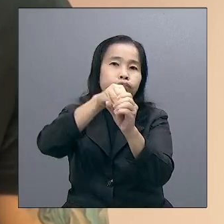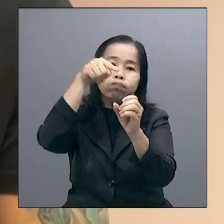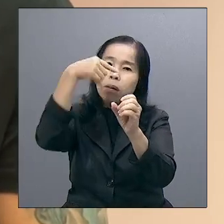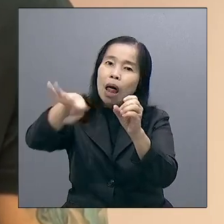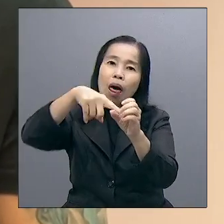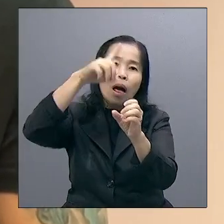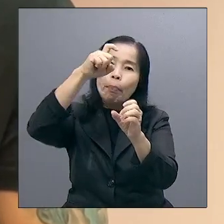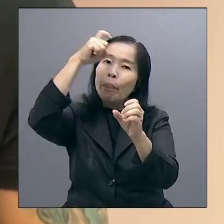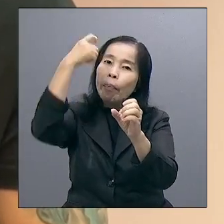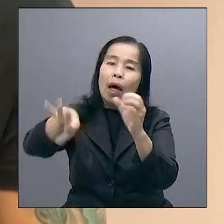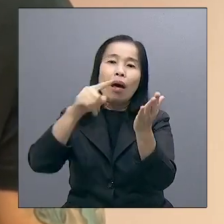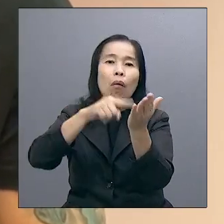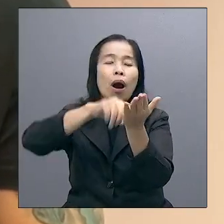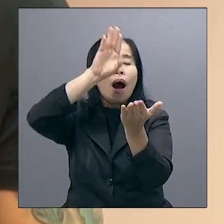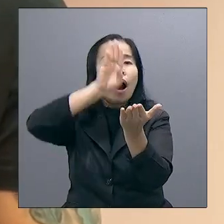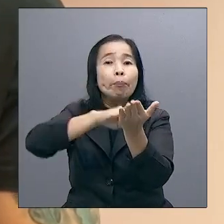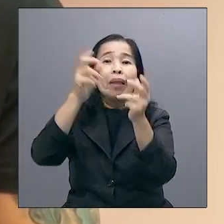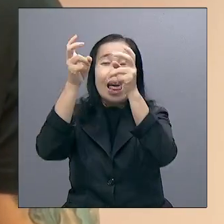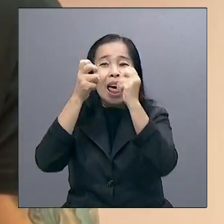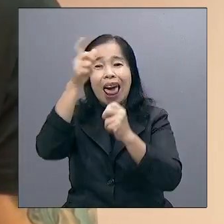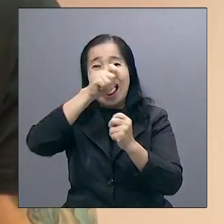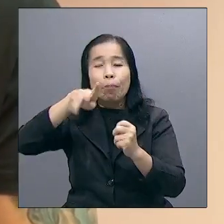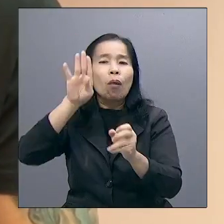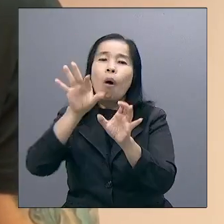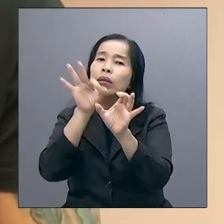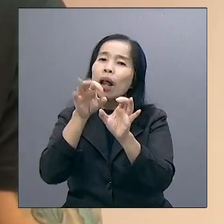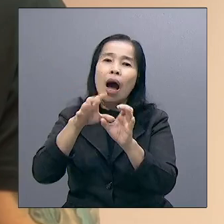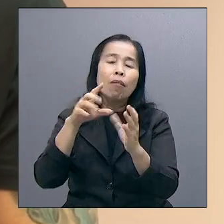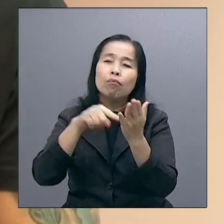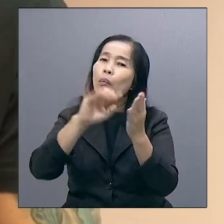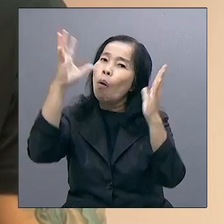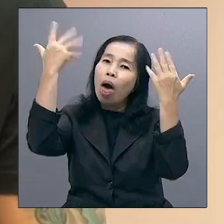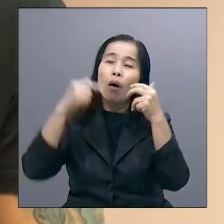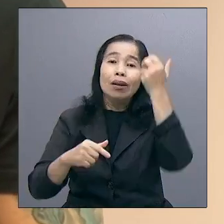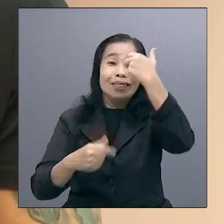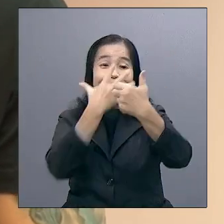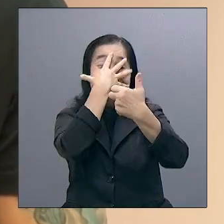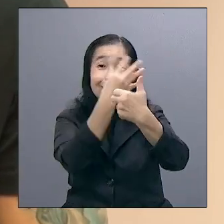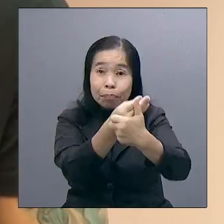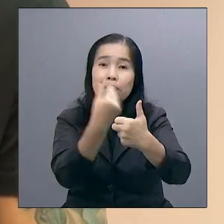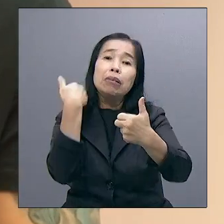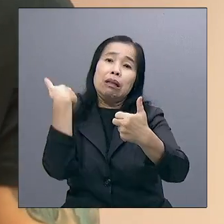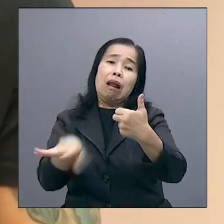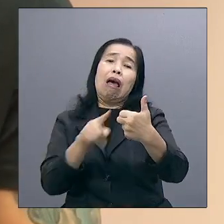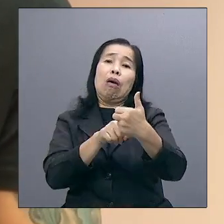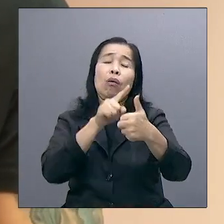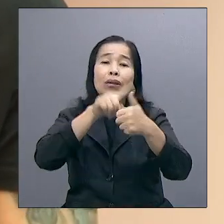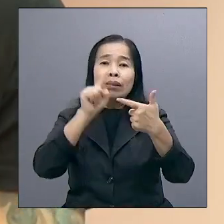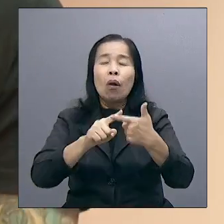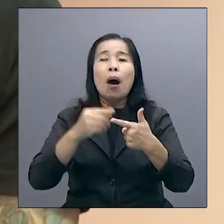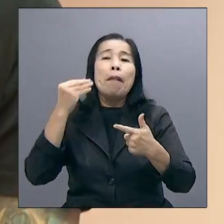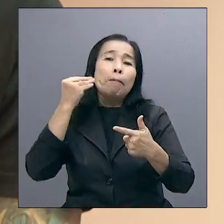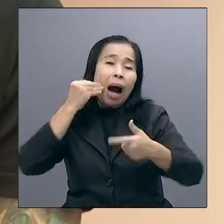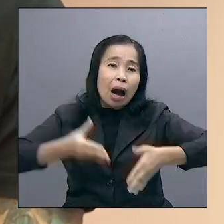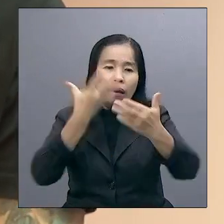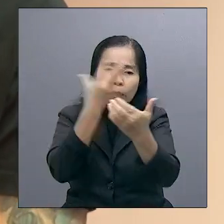ามของแบงค์คที่จิงอย่างเหนว่าธนาคารนจะมีการ äคชั่นมากกานี้เช่นเหตุกณแบ